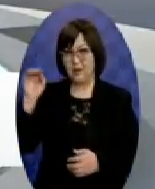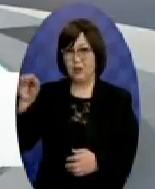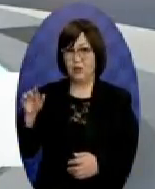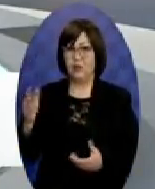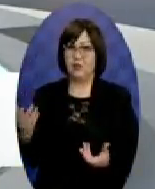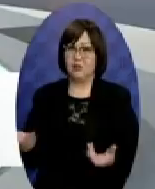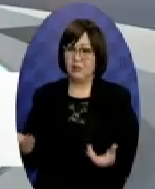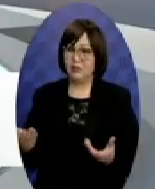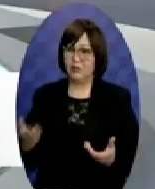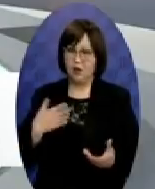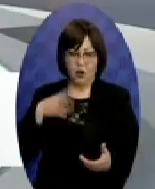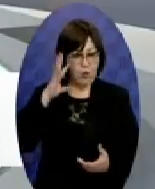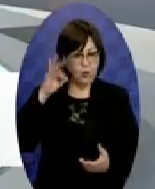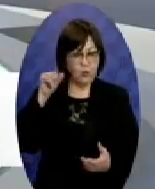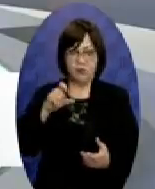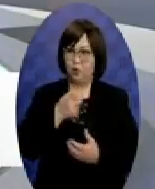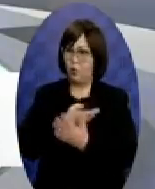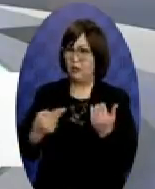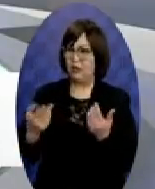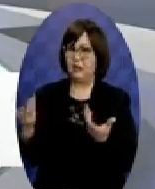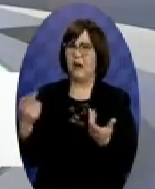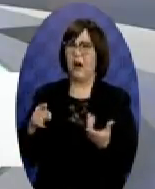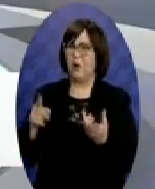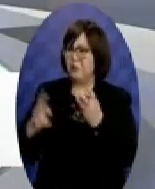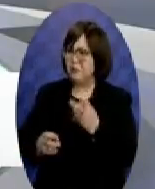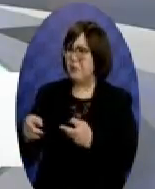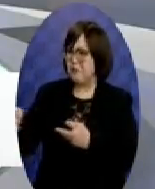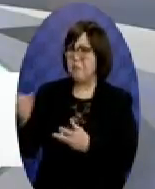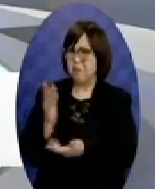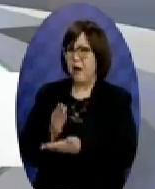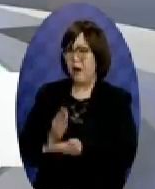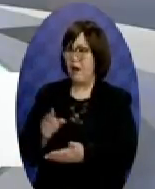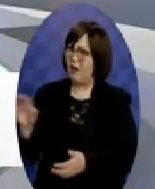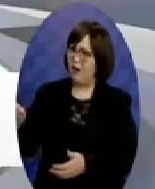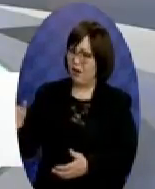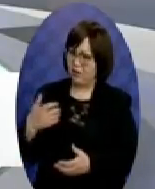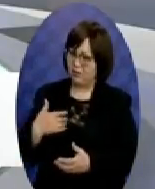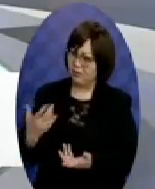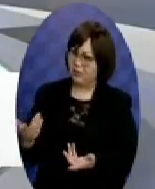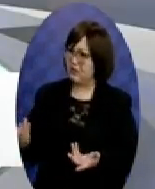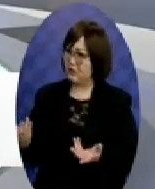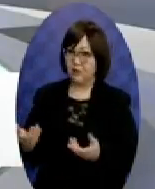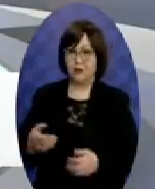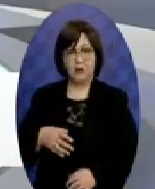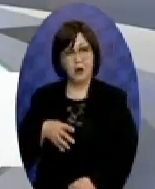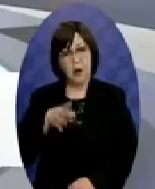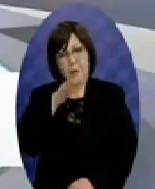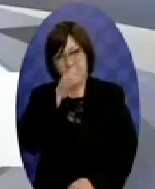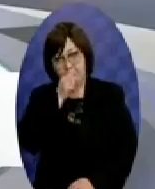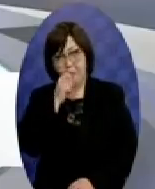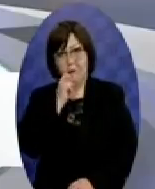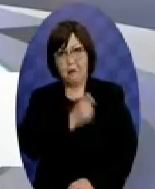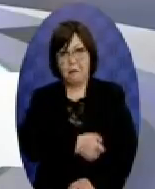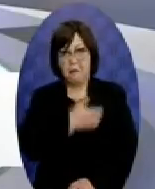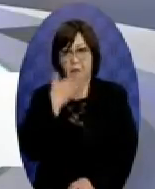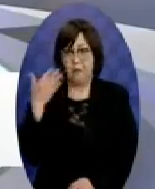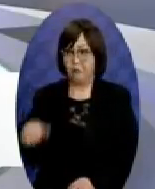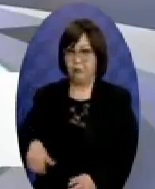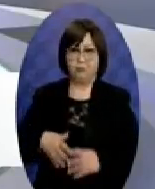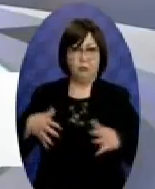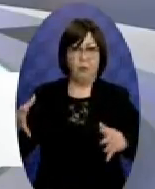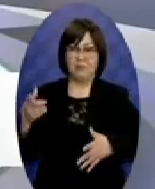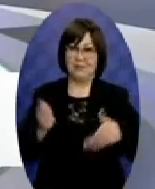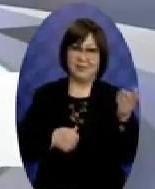гараагүй гэдэг ийм тайлбар хэлж байгаа. За өнөөдөр ч гэсэн одоо ингээл томох бодлооны төвөлд дээр зарагдаад байгаа учраас бас цаашдаа ч